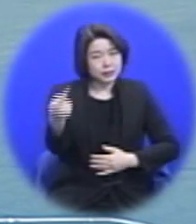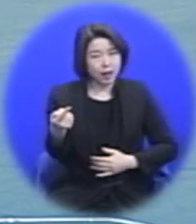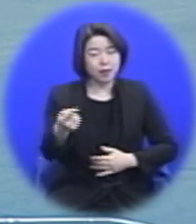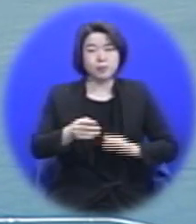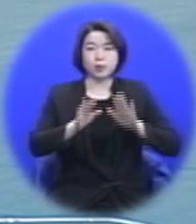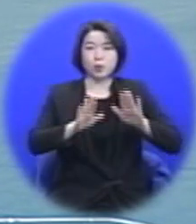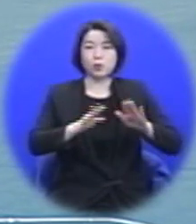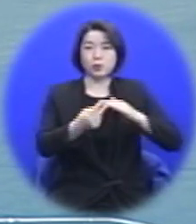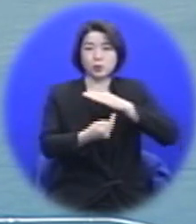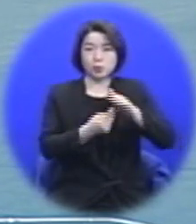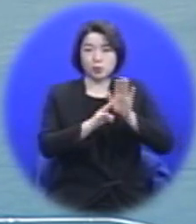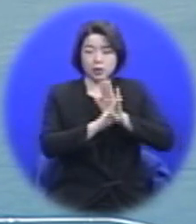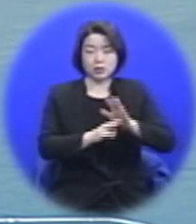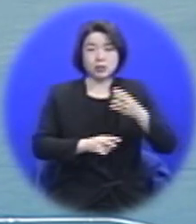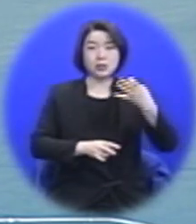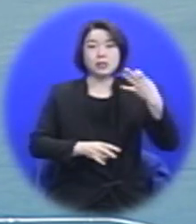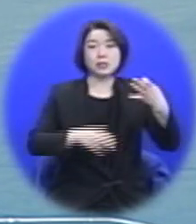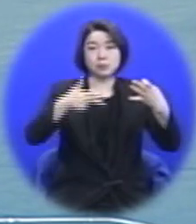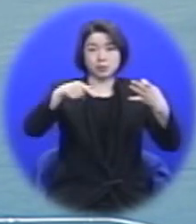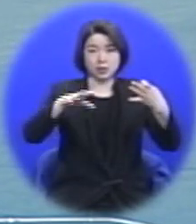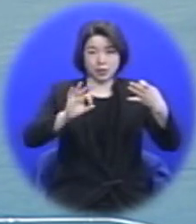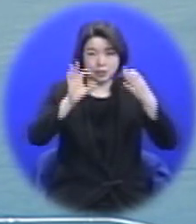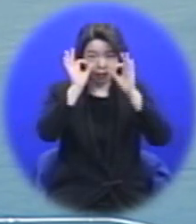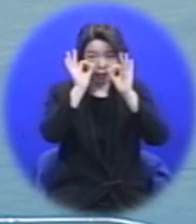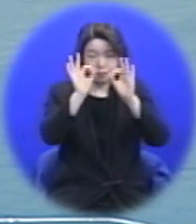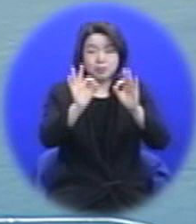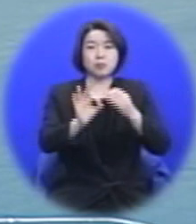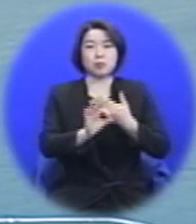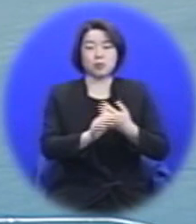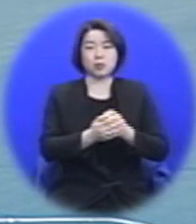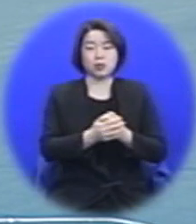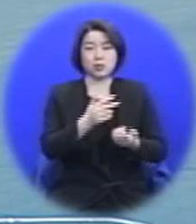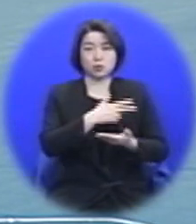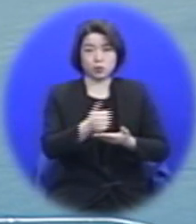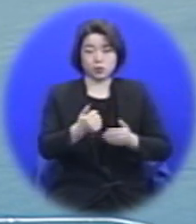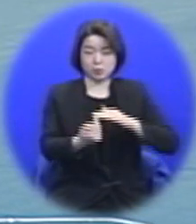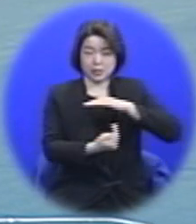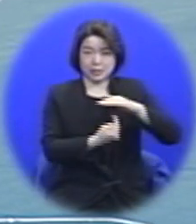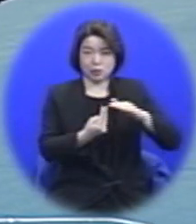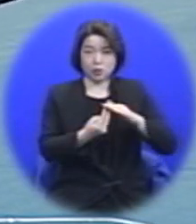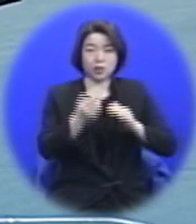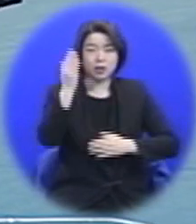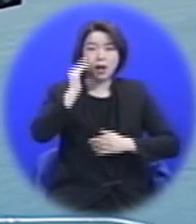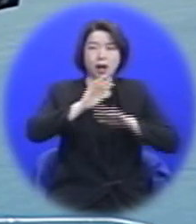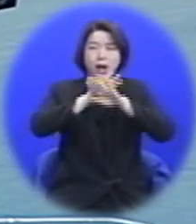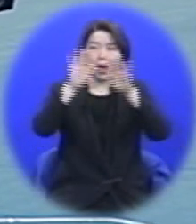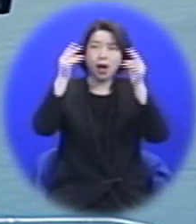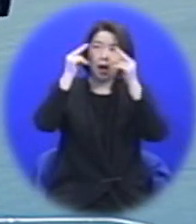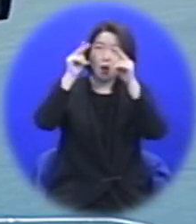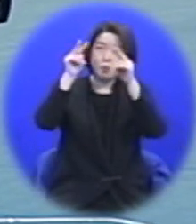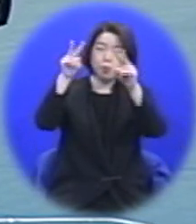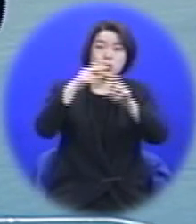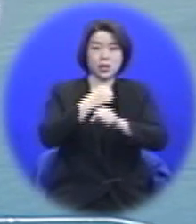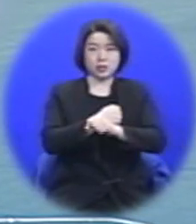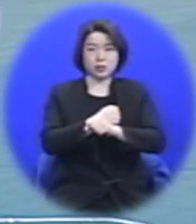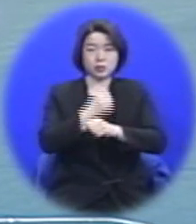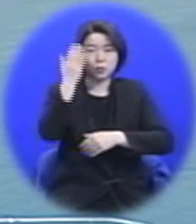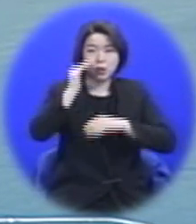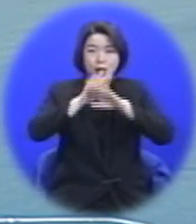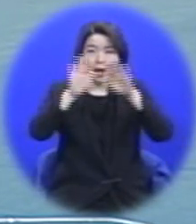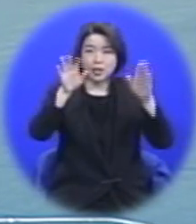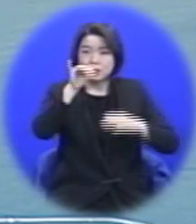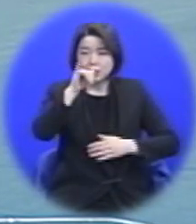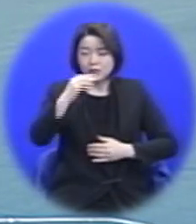오늘 요한계시록 14장에 보면은 주님께서 요한에게 하늘을 보게 하시고 하늘에 있는